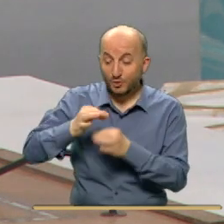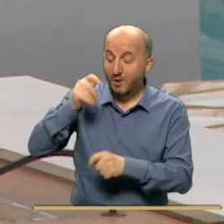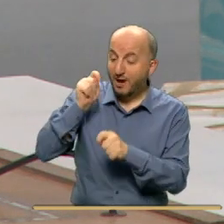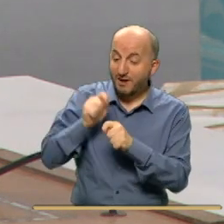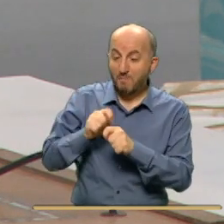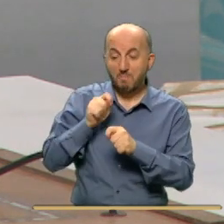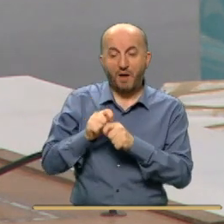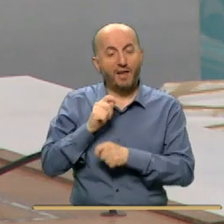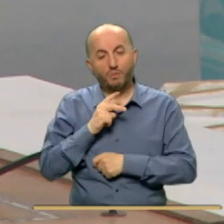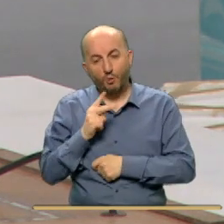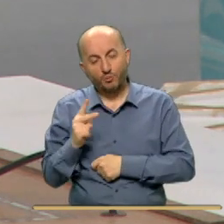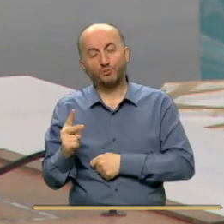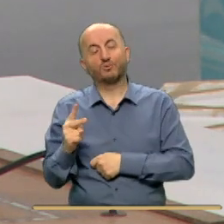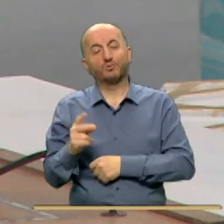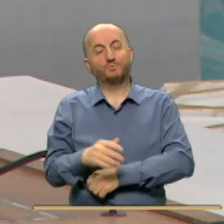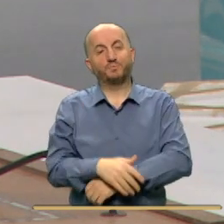dönük